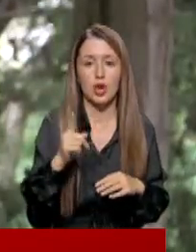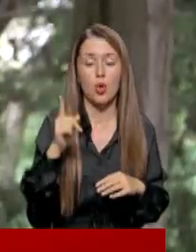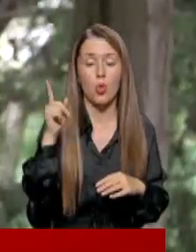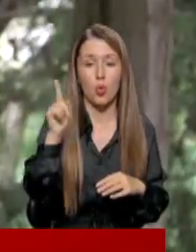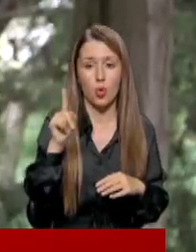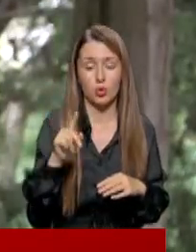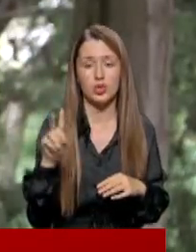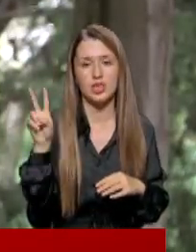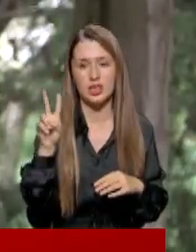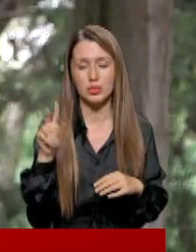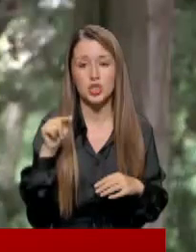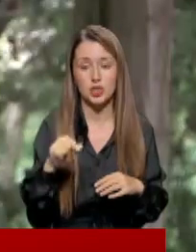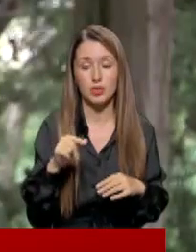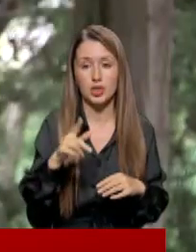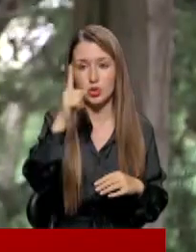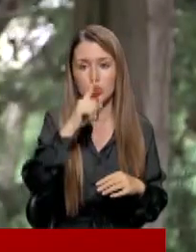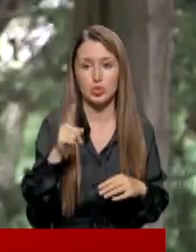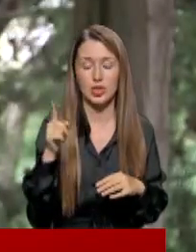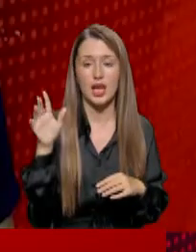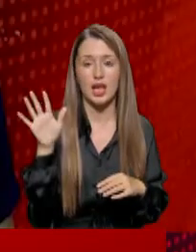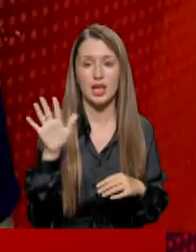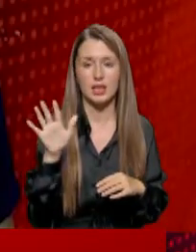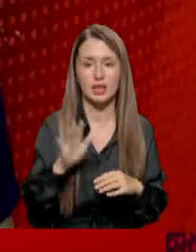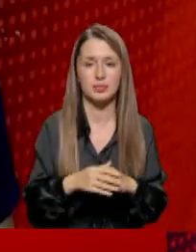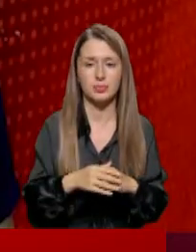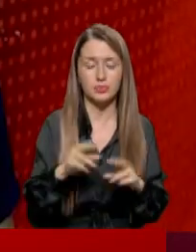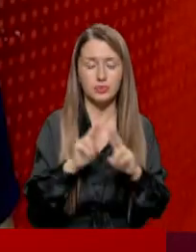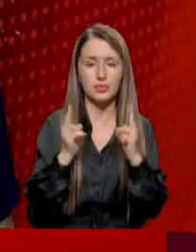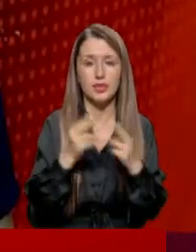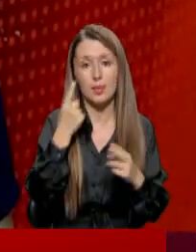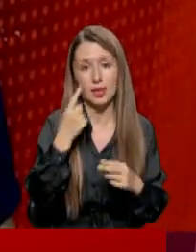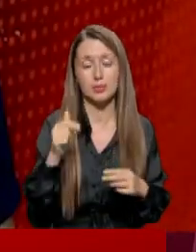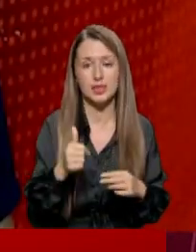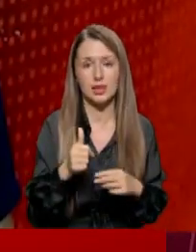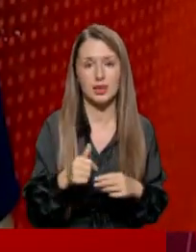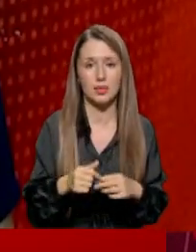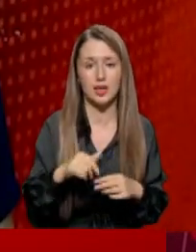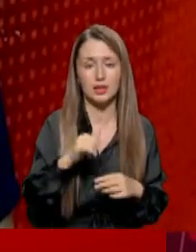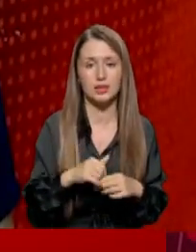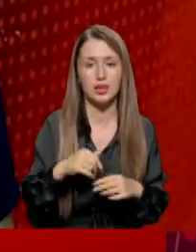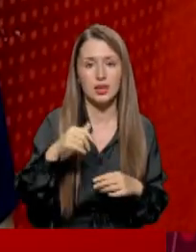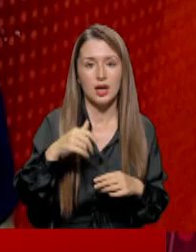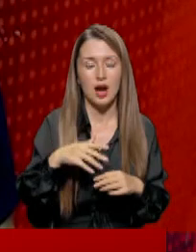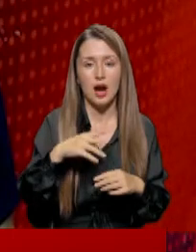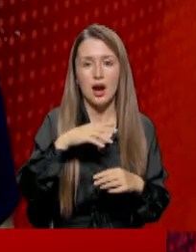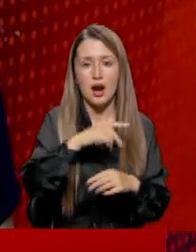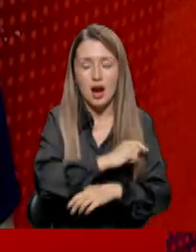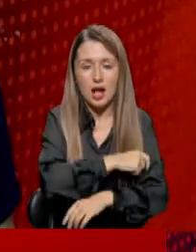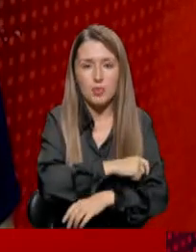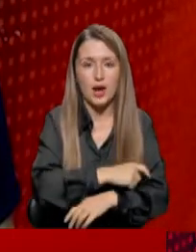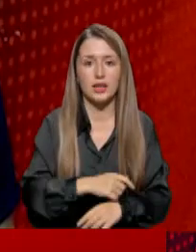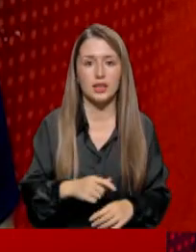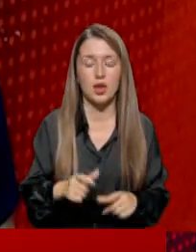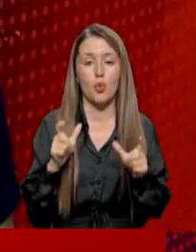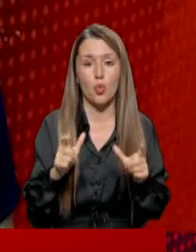%20'lerde giderken şimdi %50'lerde olduğunu söyleyebiliriz. Dünyaya baktığınız zaman ya İtalya, Fransa, Almanya önlemle